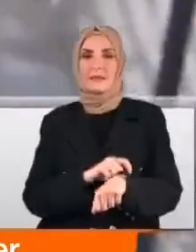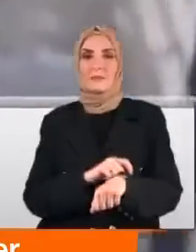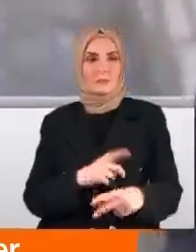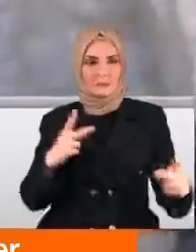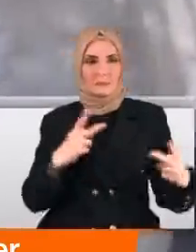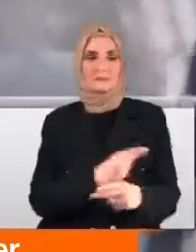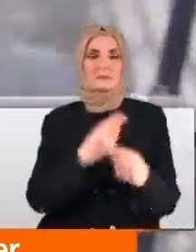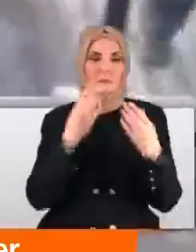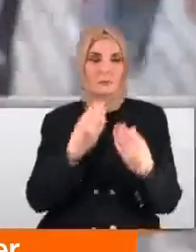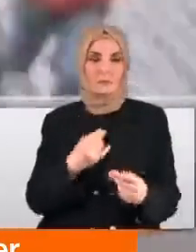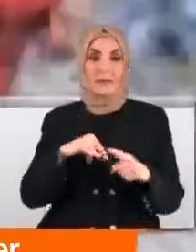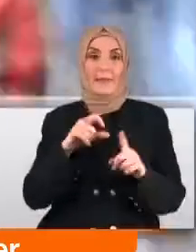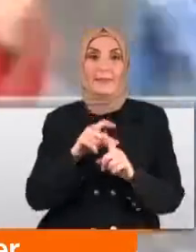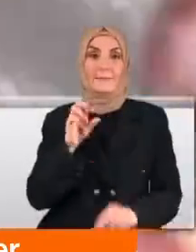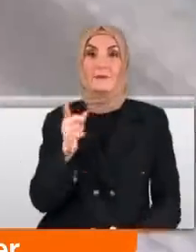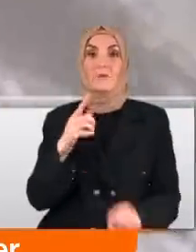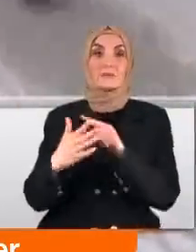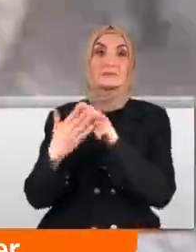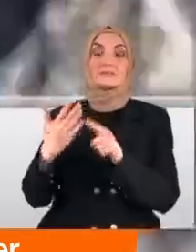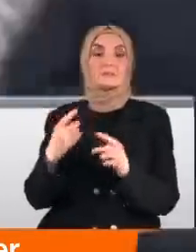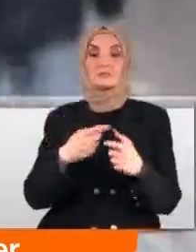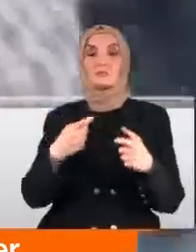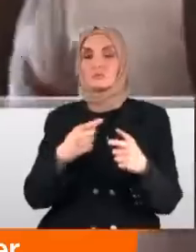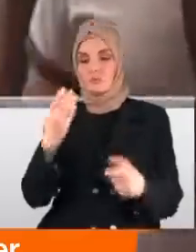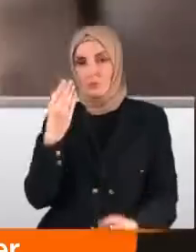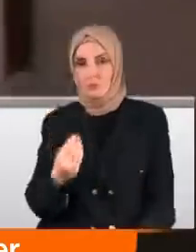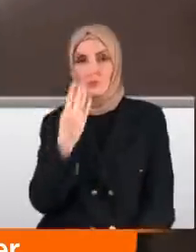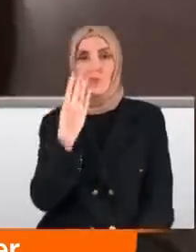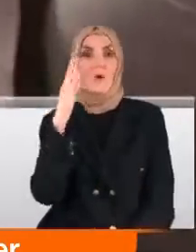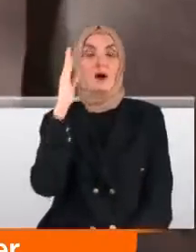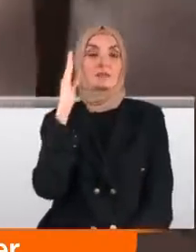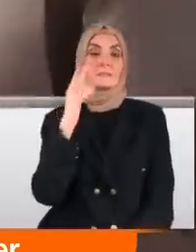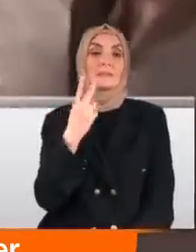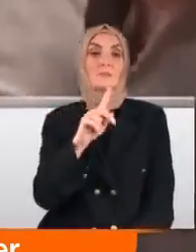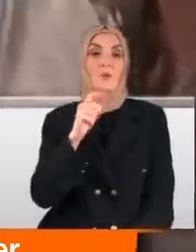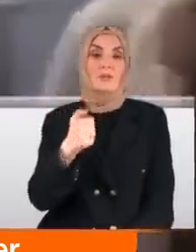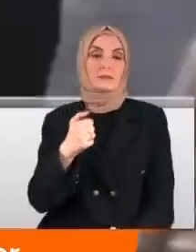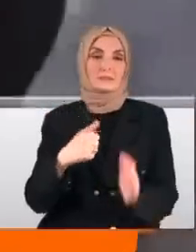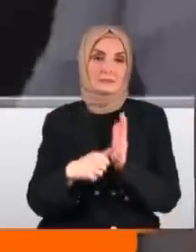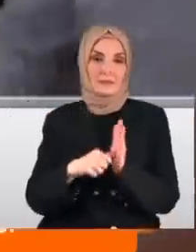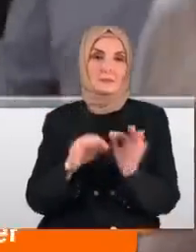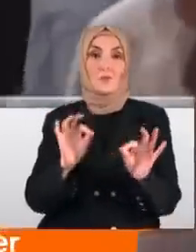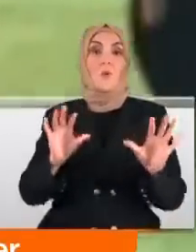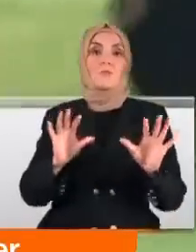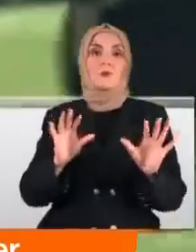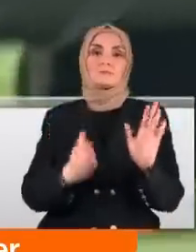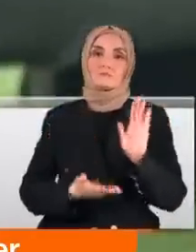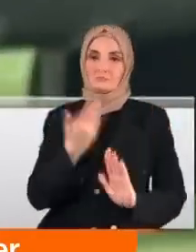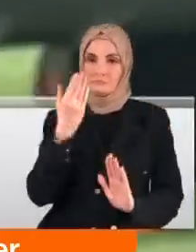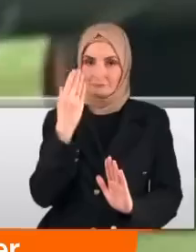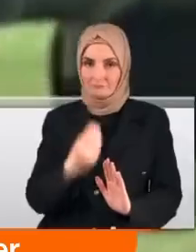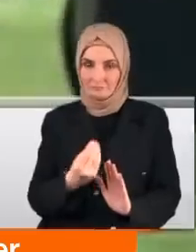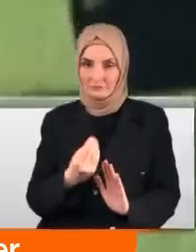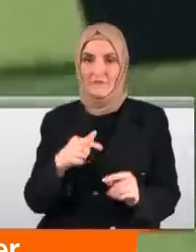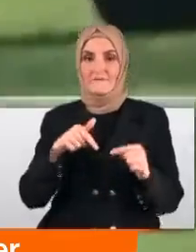soruşturma açıldı. 4 Kasım 2016'da dokunulmazlığı kaldırılan Demirtaş, o dönem HDP eş genel başkanı Figen Yüksekdağ